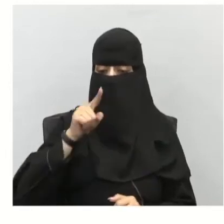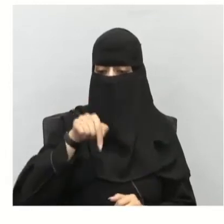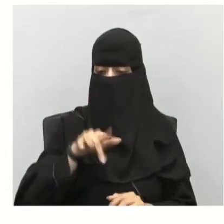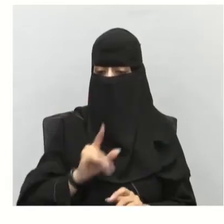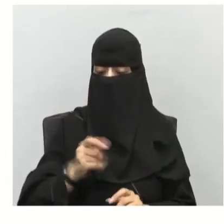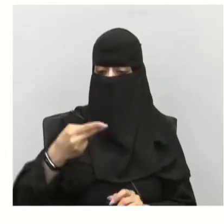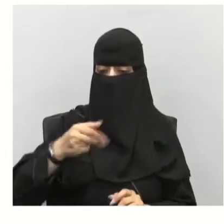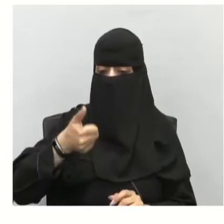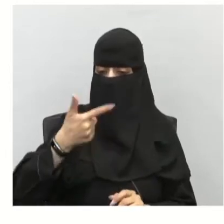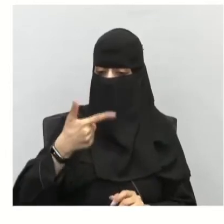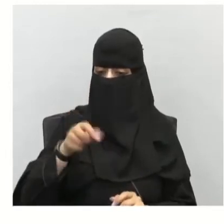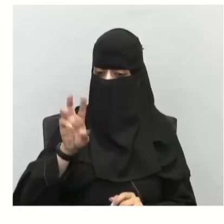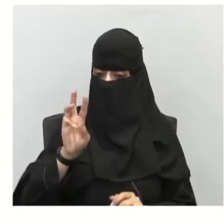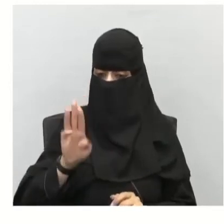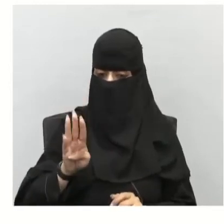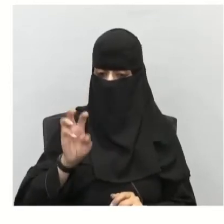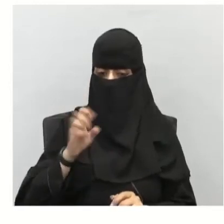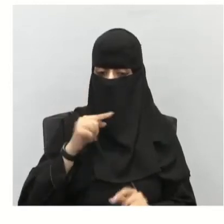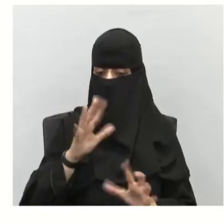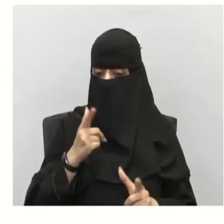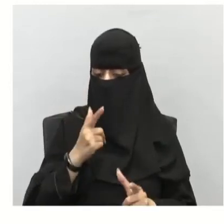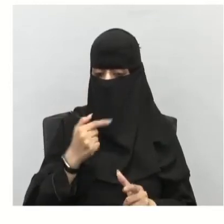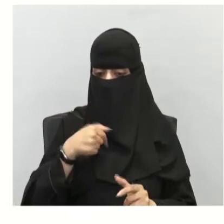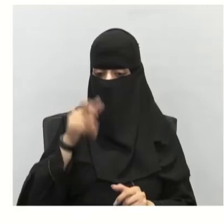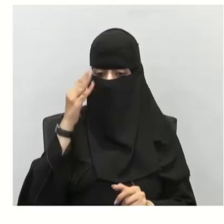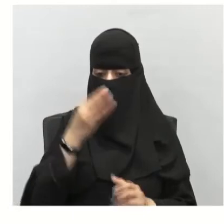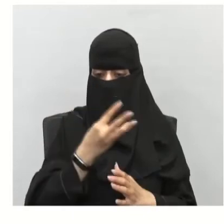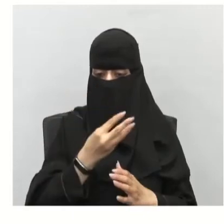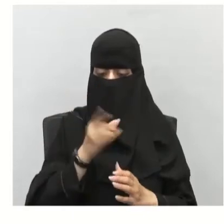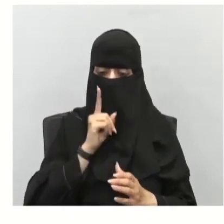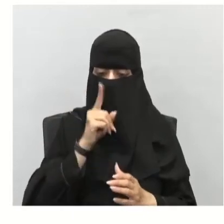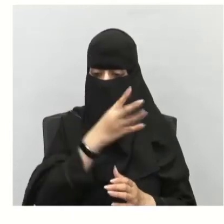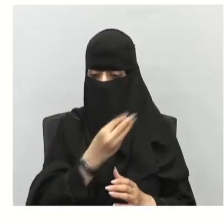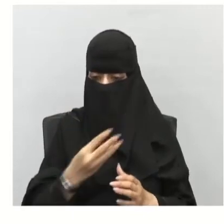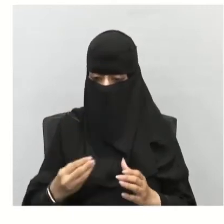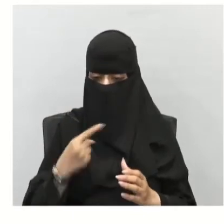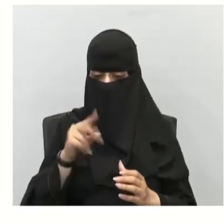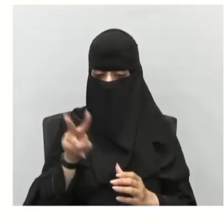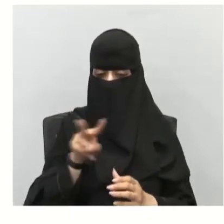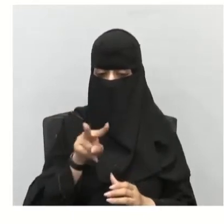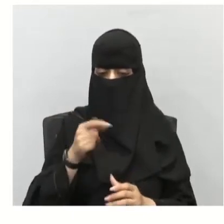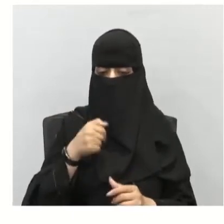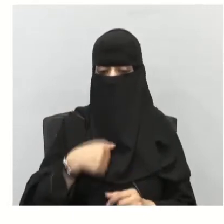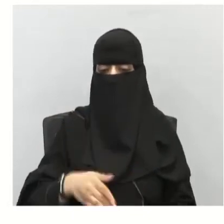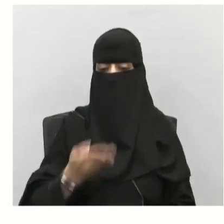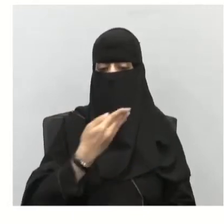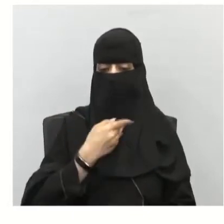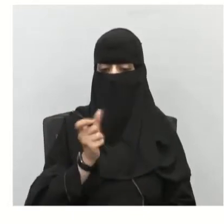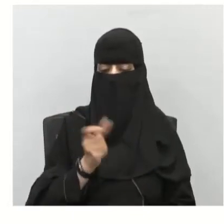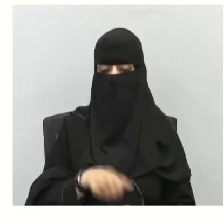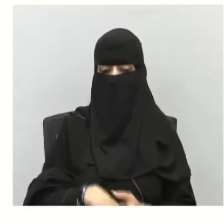الفقيرة وابنتيها على نفسها، وكيف آثرت الأم ابنتيها